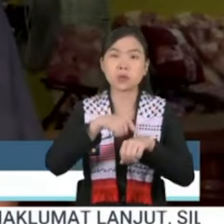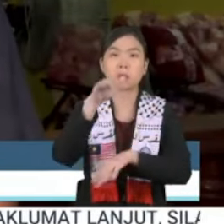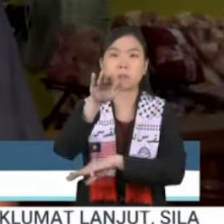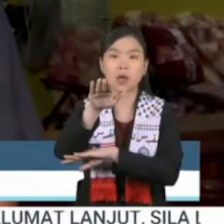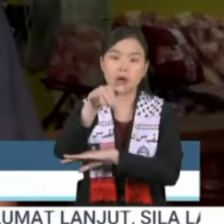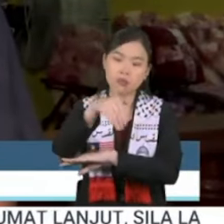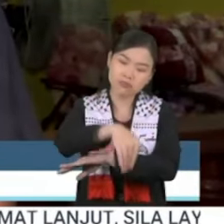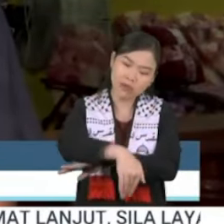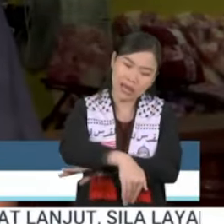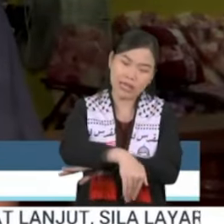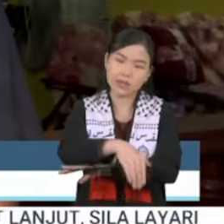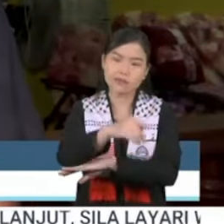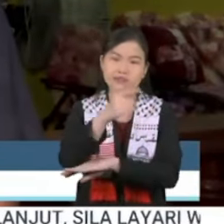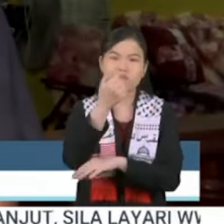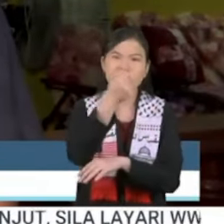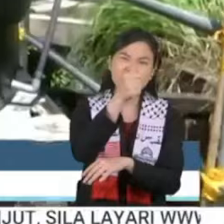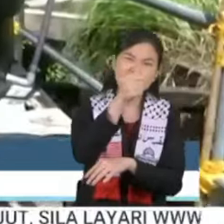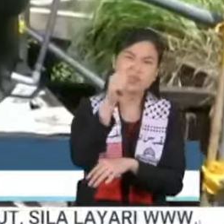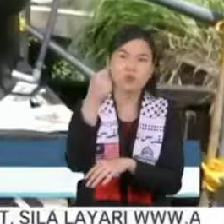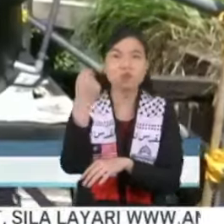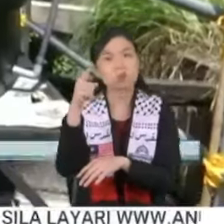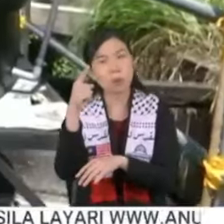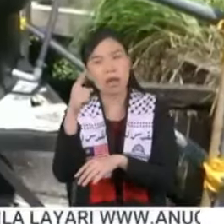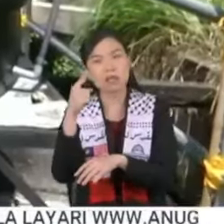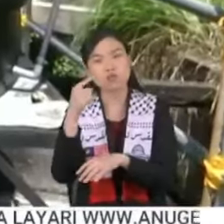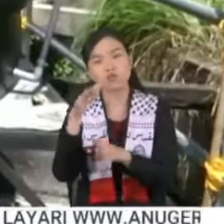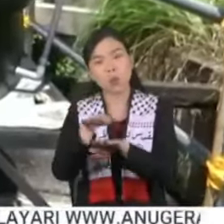pukul 10-11 tu, ayak slow lah.